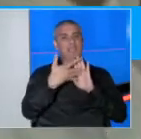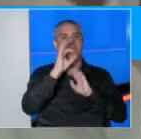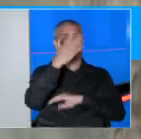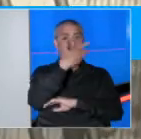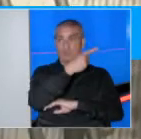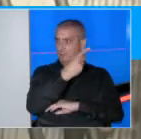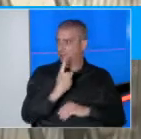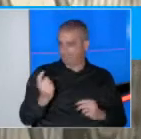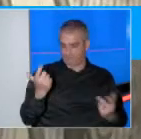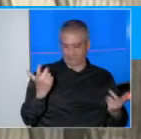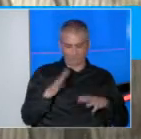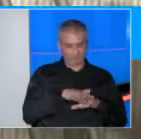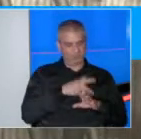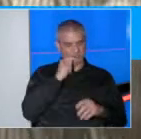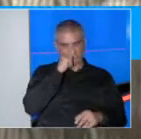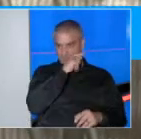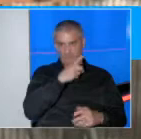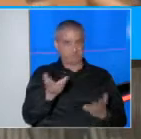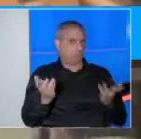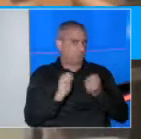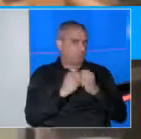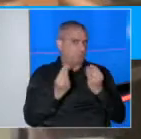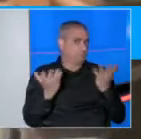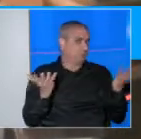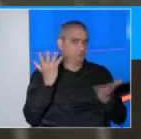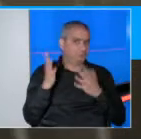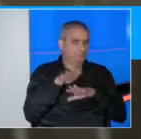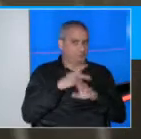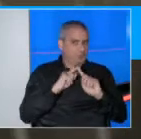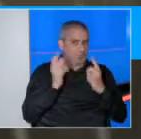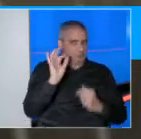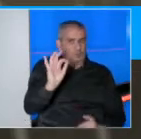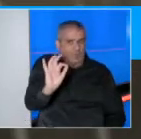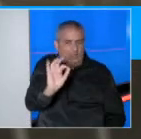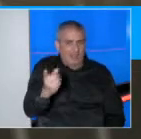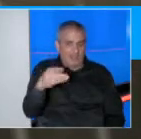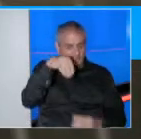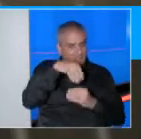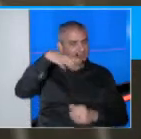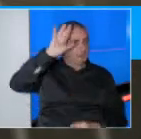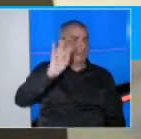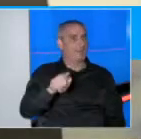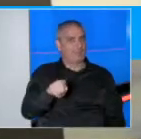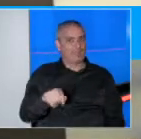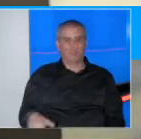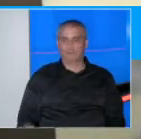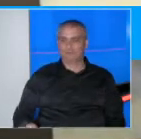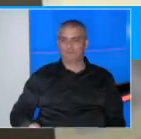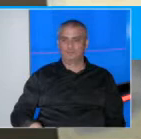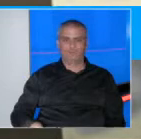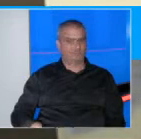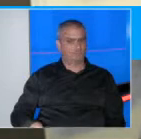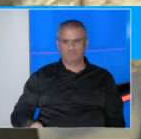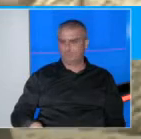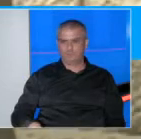אוקיי. אתה לא קצת מרגיש פספוס, או משהו, אתה יודע, תחושה אחרת שלך, שהצבעתם נגד העניין הזה? לא, לא, אין קשר